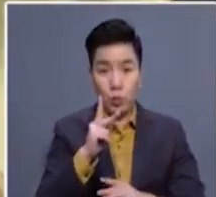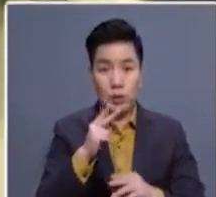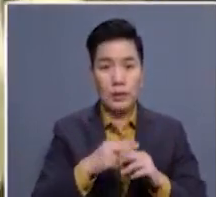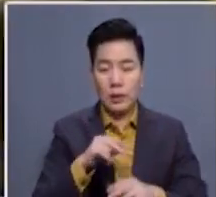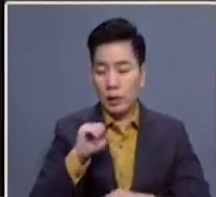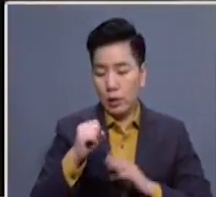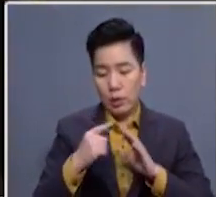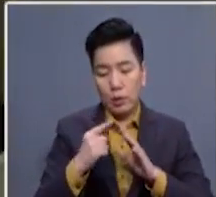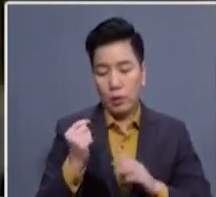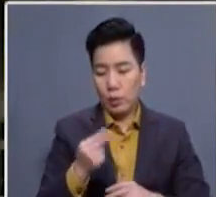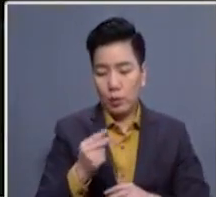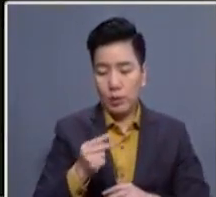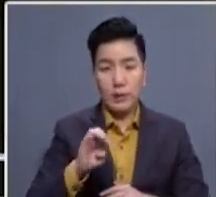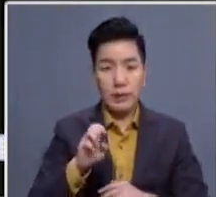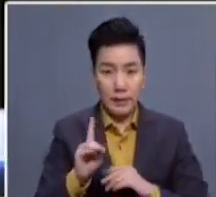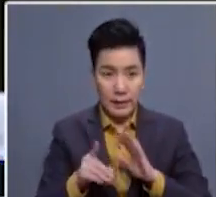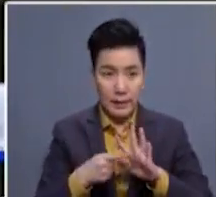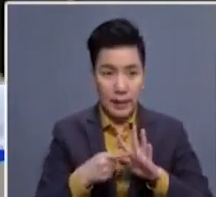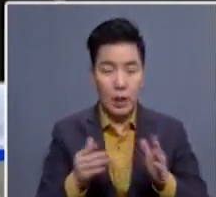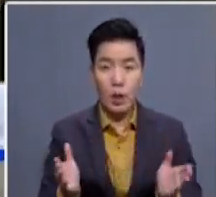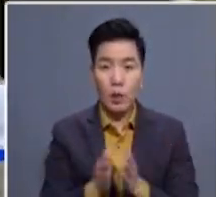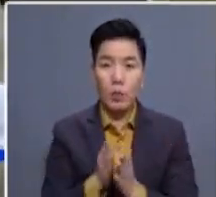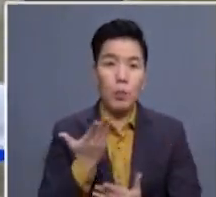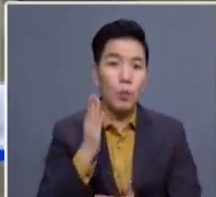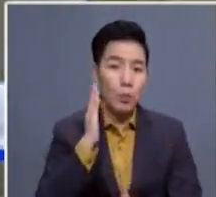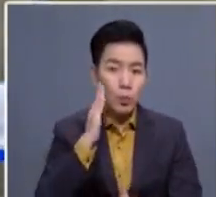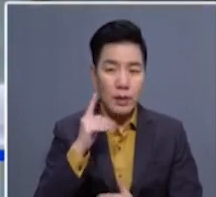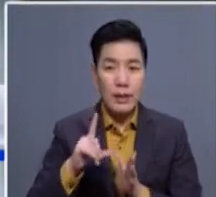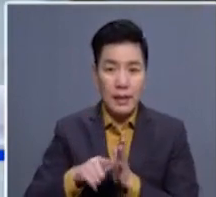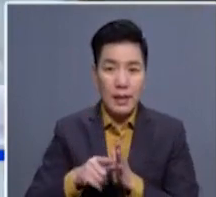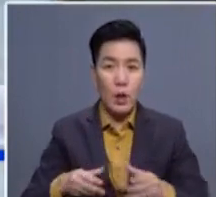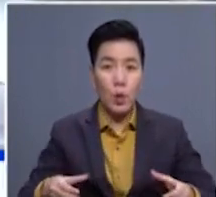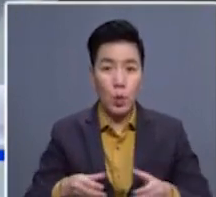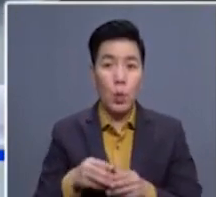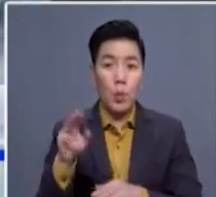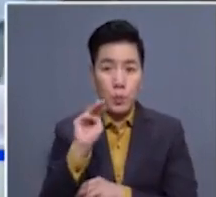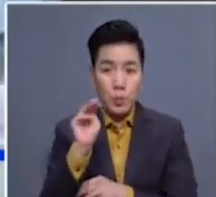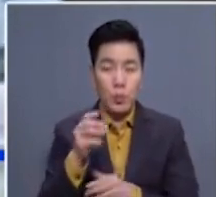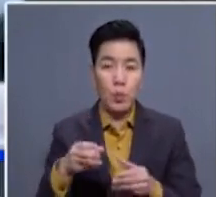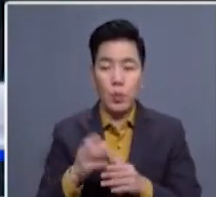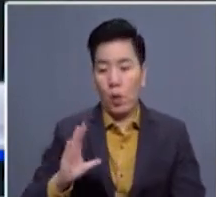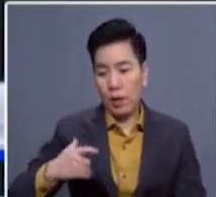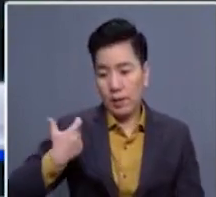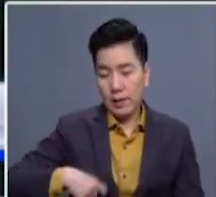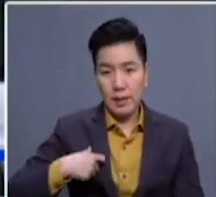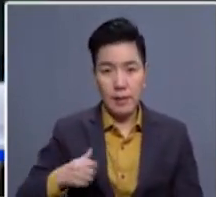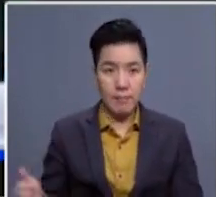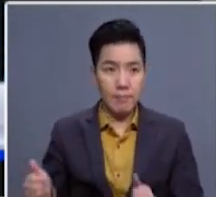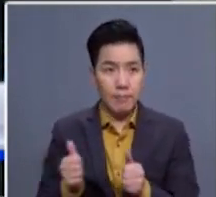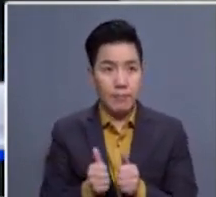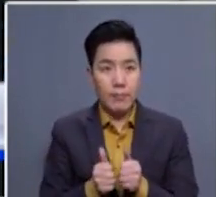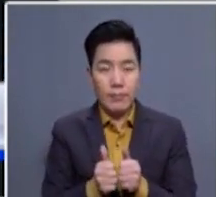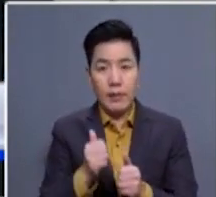ดาเกษมสรรณ อยุธยาพร้อมกับนายสิทธาเบี้ยบังเกิดเลขาธิการมูลนิธิทีมงานทนายประชาชนเดินทางเข้